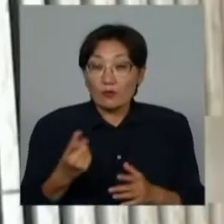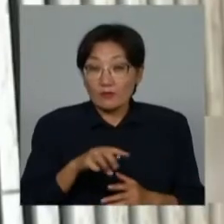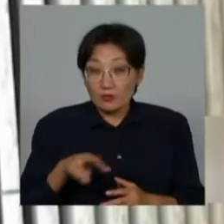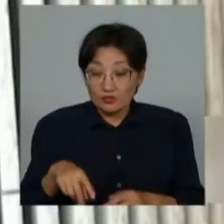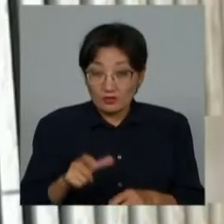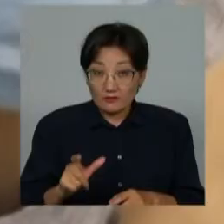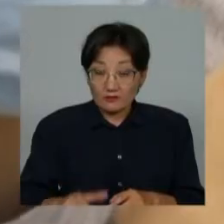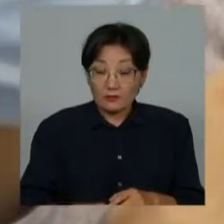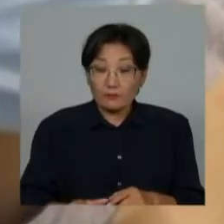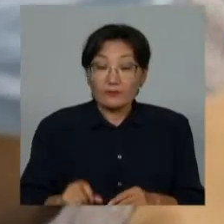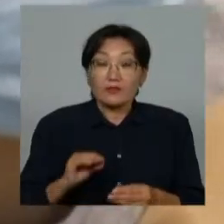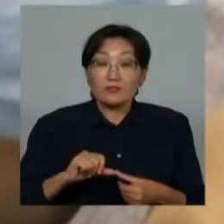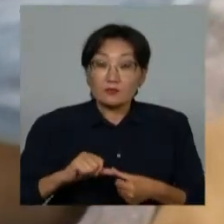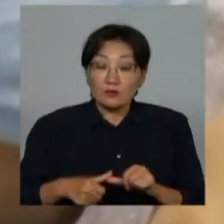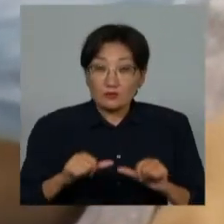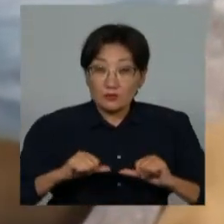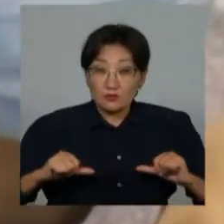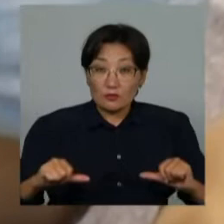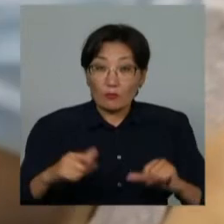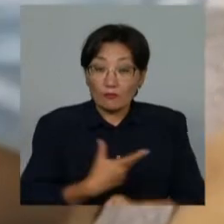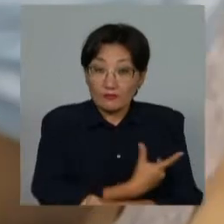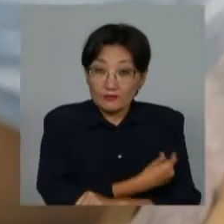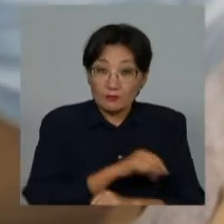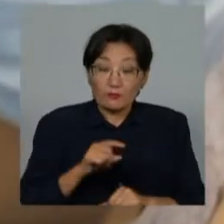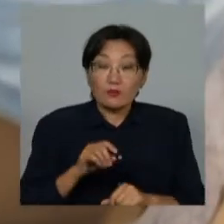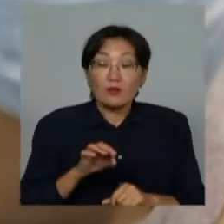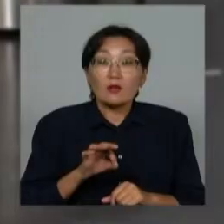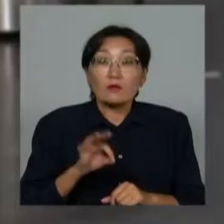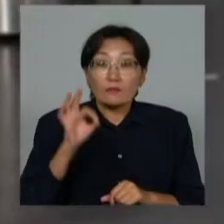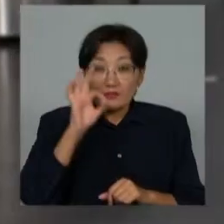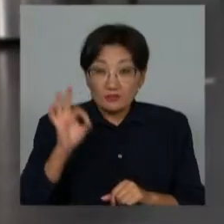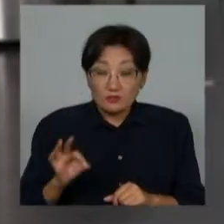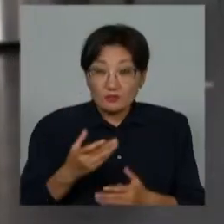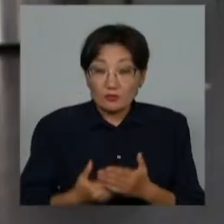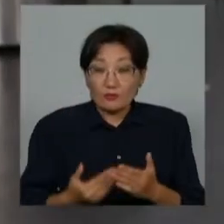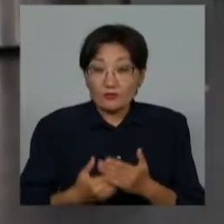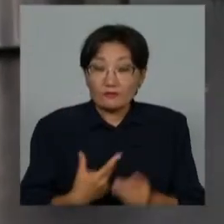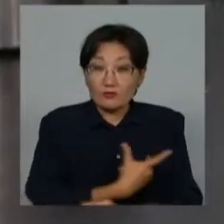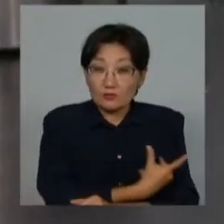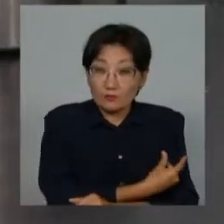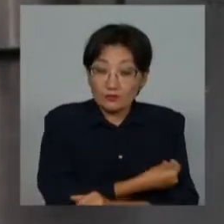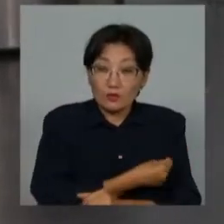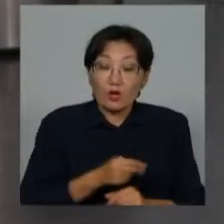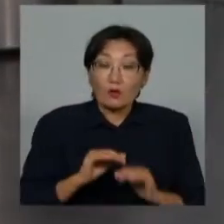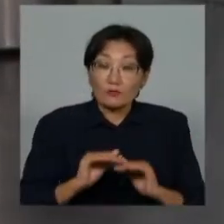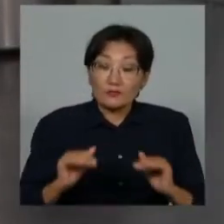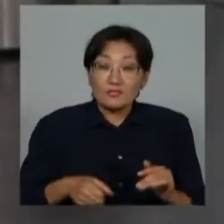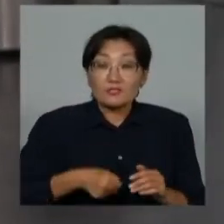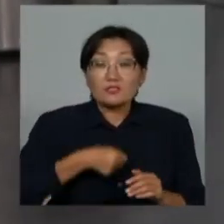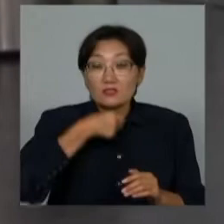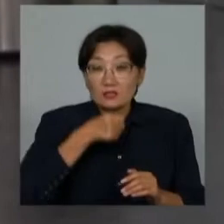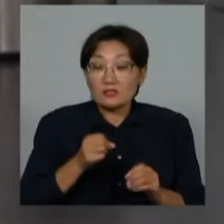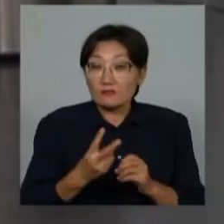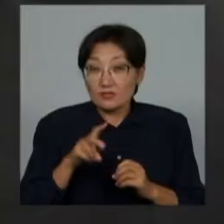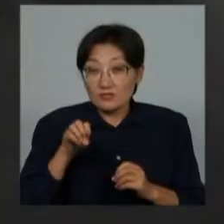человек. Постоянная комиссия по вакцинации Германии рекомендовала прививать от коронавируса подростков старше 12